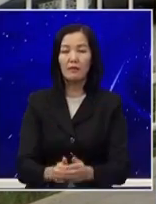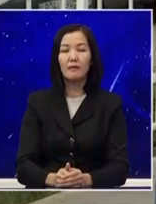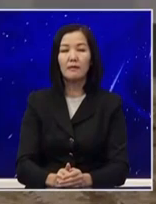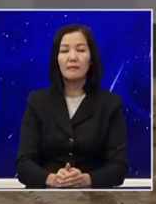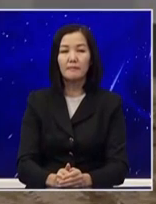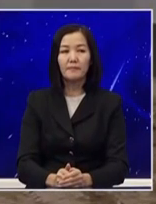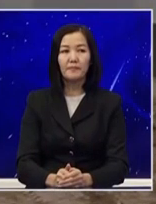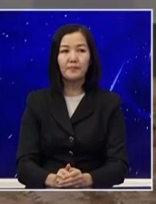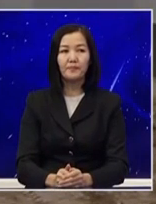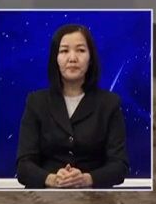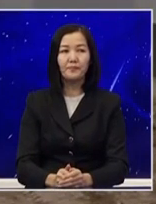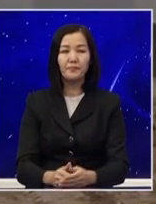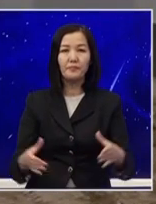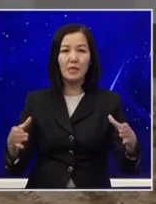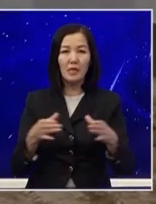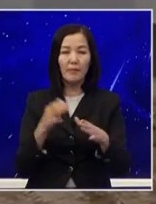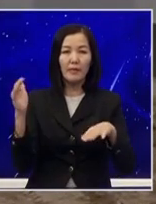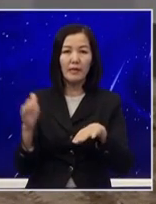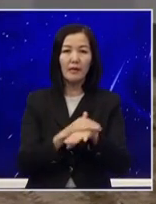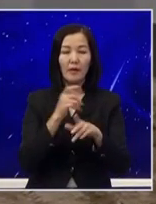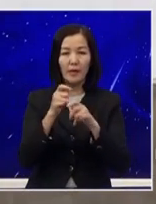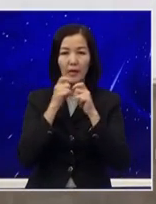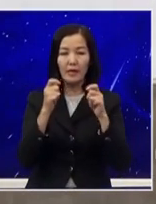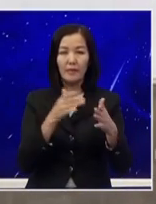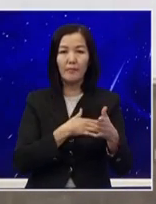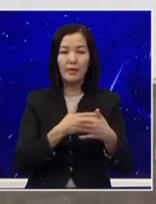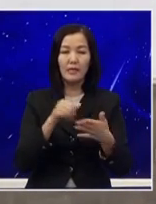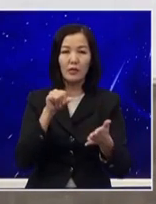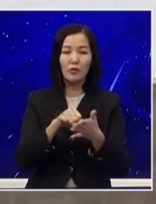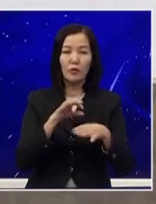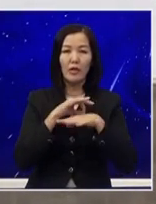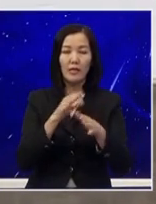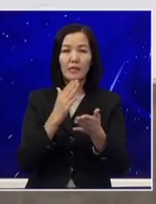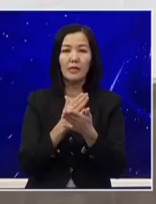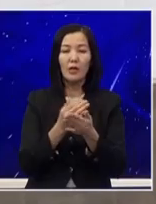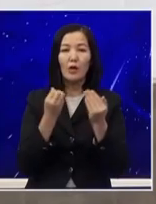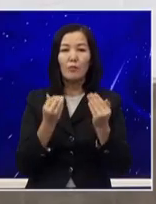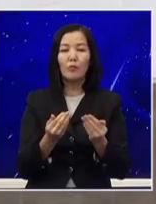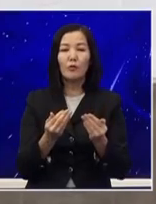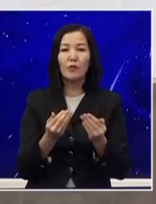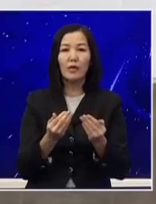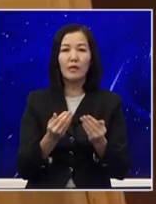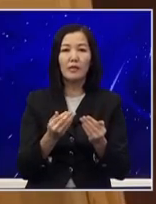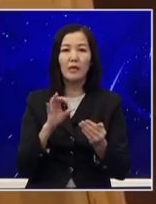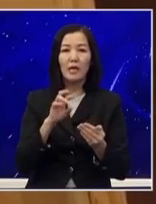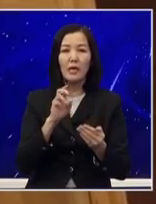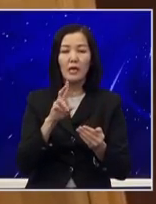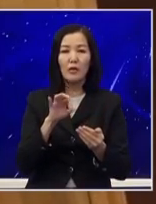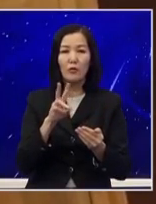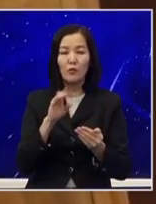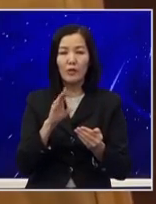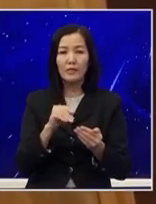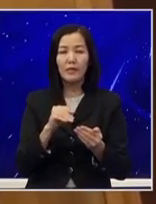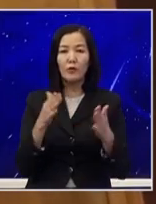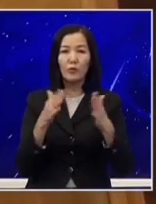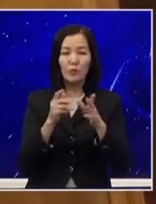болады. Корпоративтік қор қайырымдылықпен белсенді түрде айналысады. Бүгінгі жомарттығынан бөлек, ел үлесі пәтерге жобасында ұйымдастырып